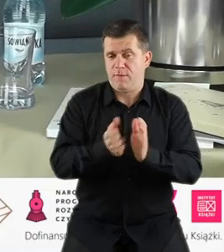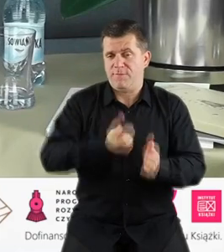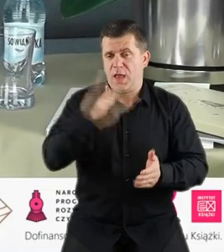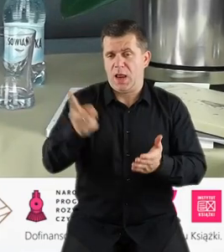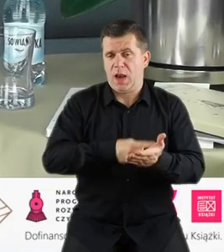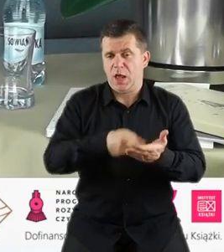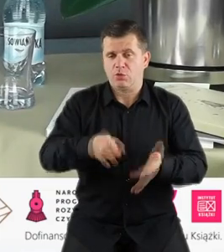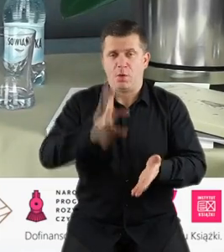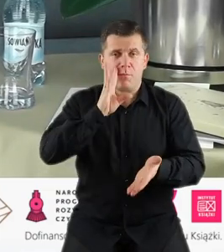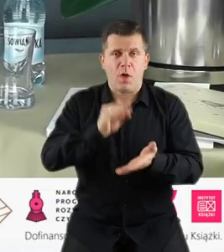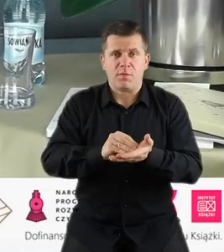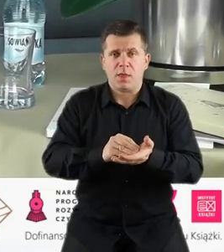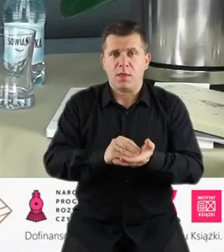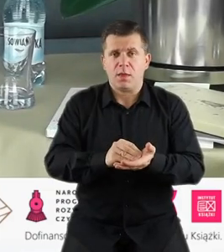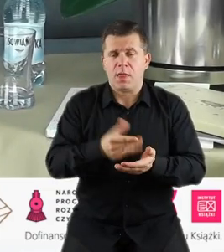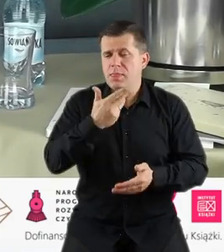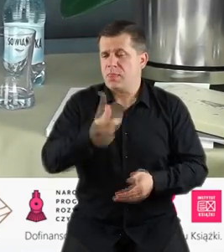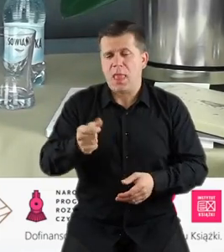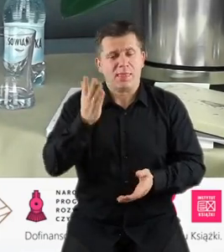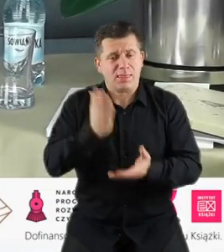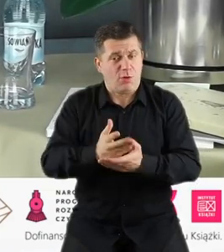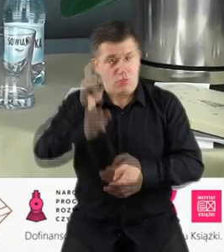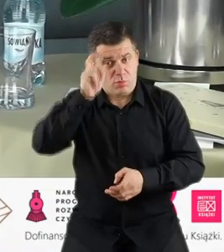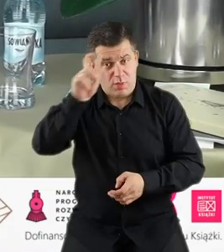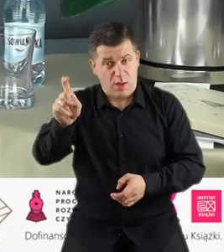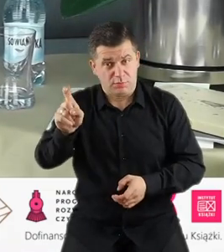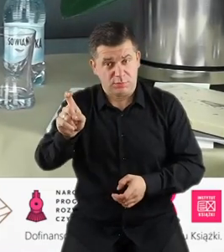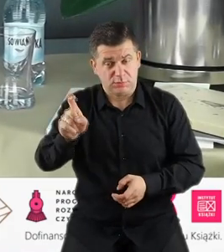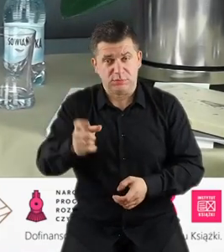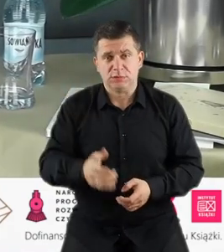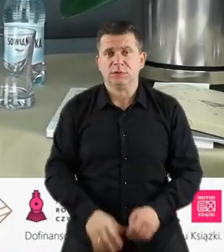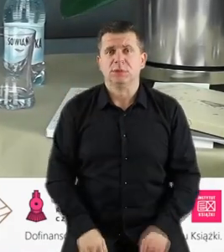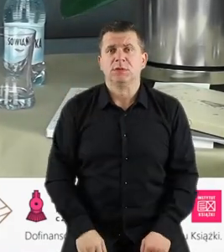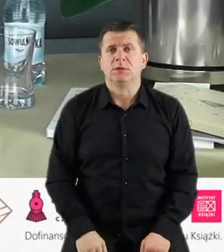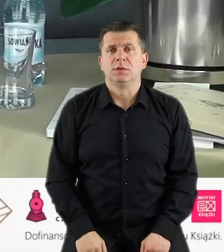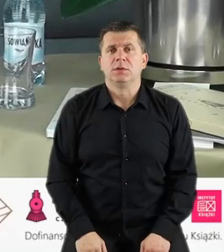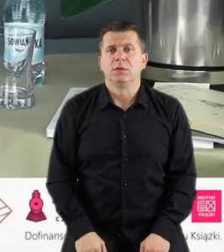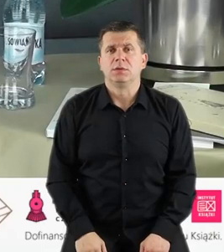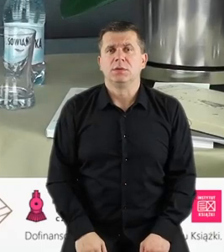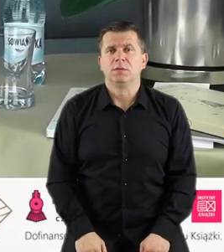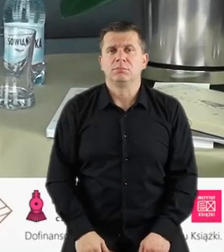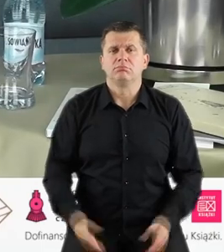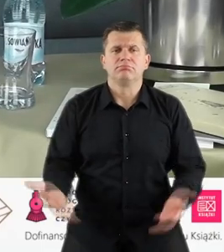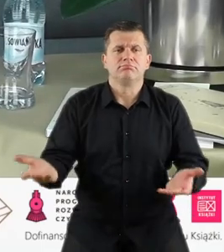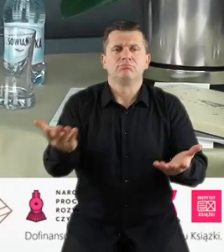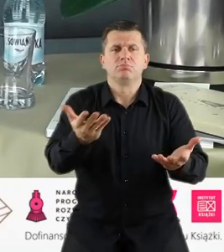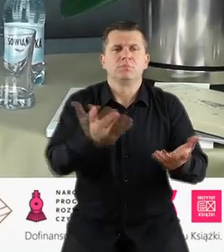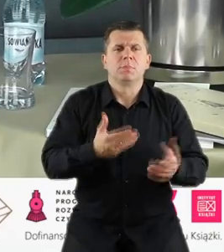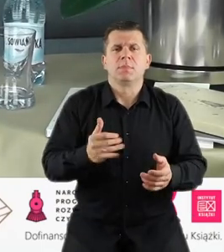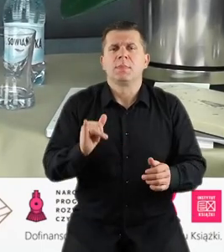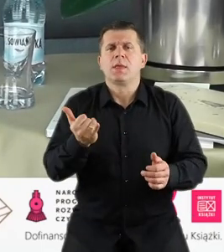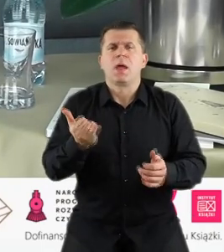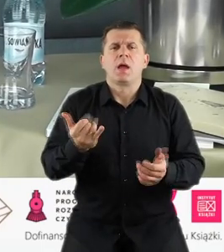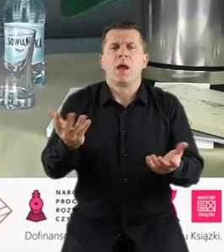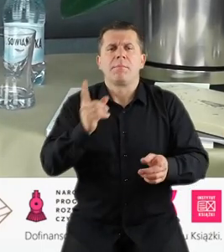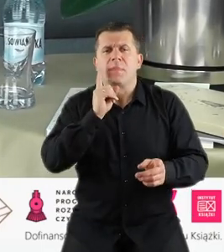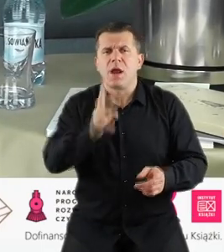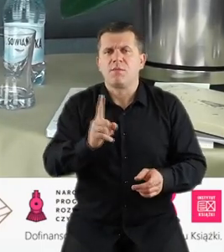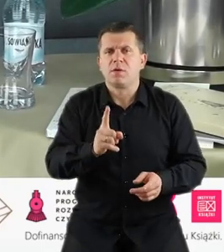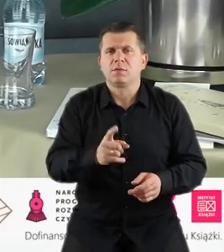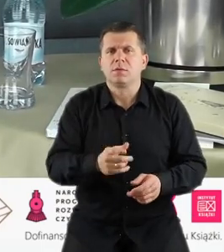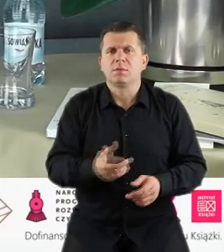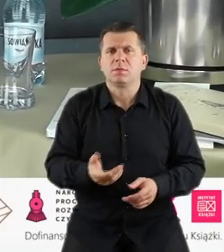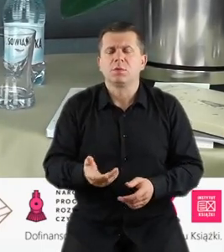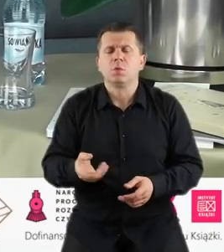to podkreślam. To niekoniecznie byli Niemcy. Mówimy Niemcy, Niemcy. Gdzie ten nacjonalizm? Jaka to jest prawda?